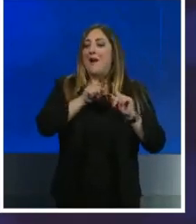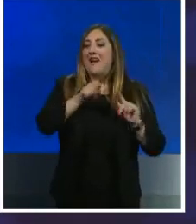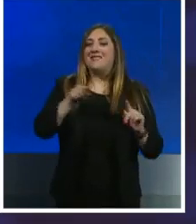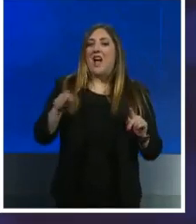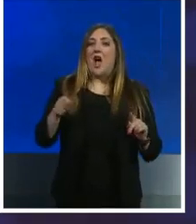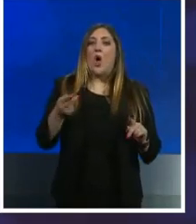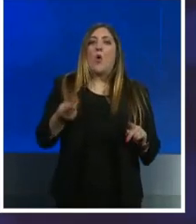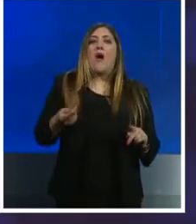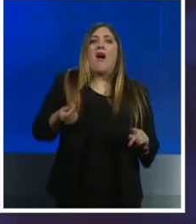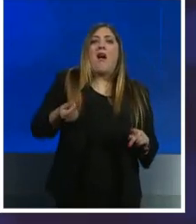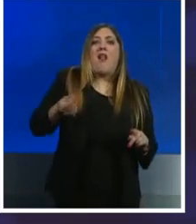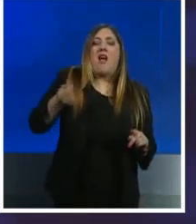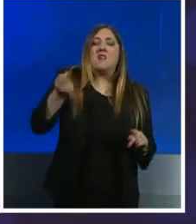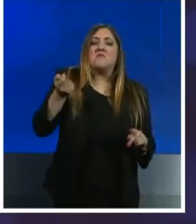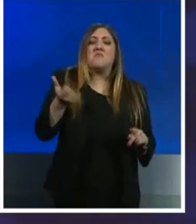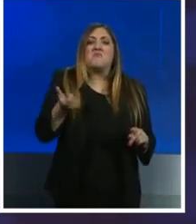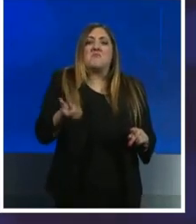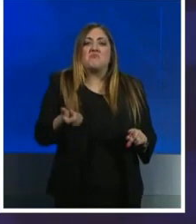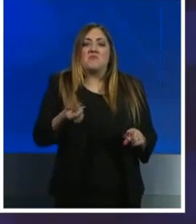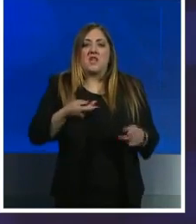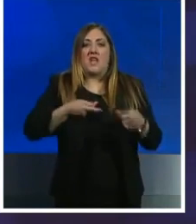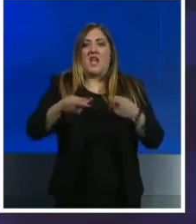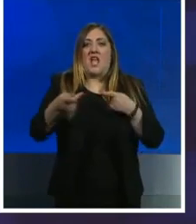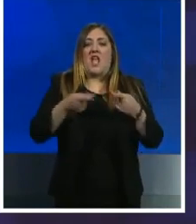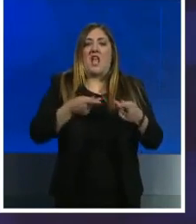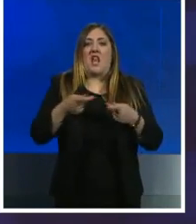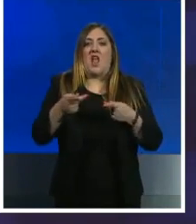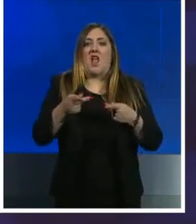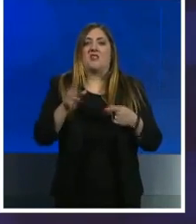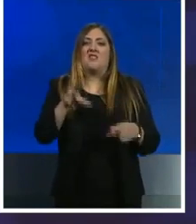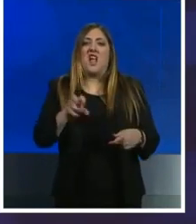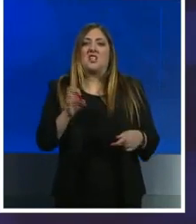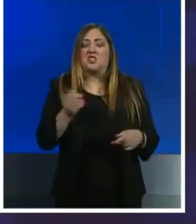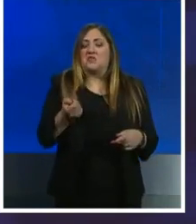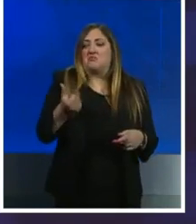minimi ta' kera kontijiet u taxxi?